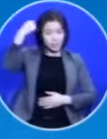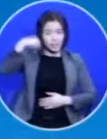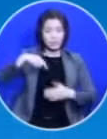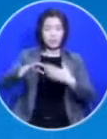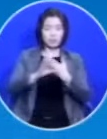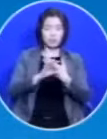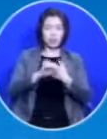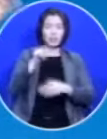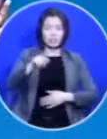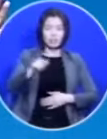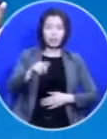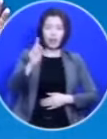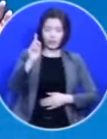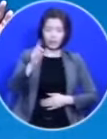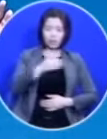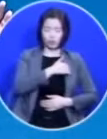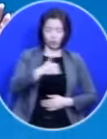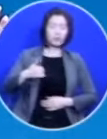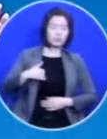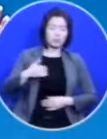그냥 그걸로